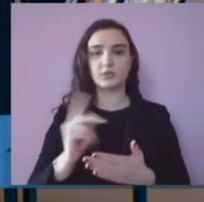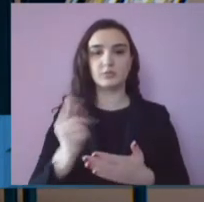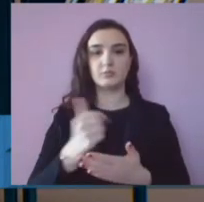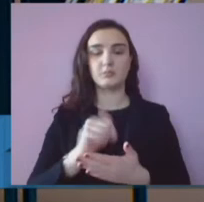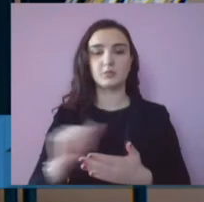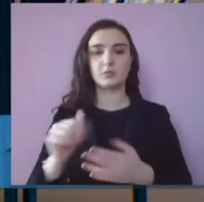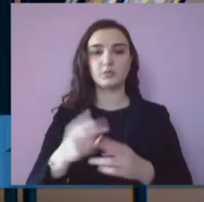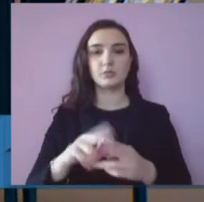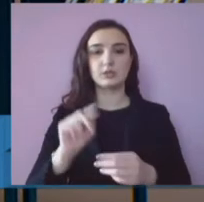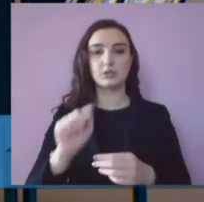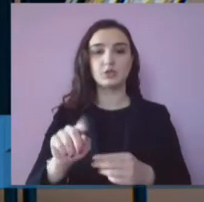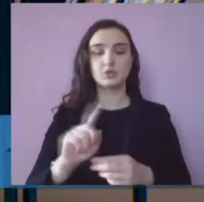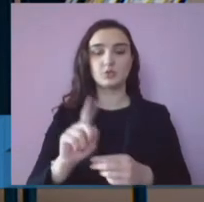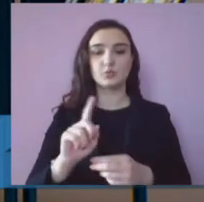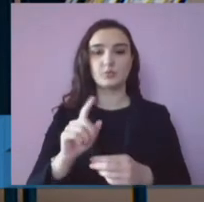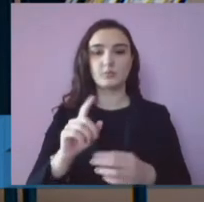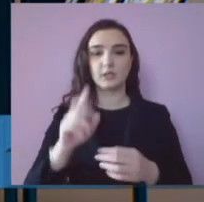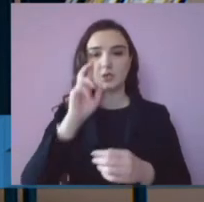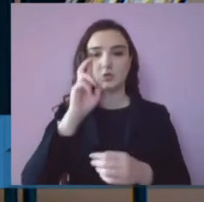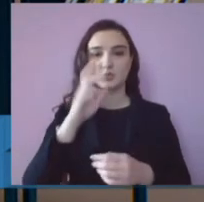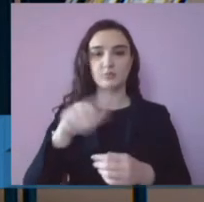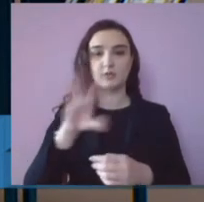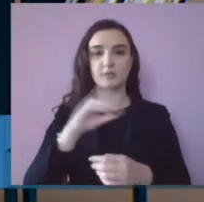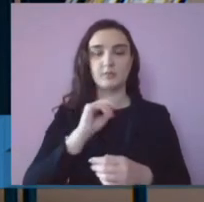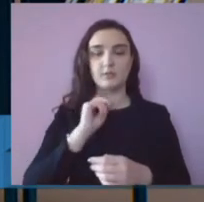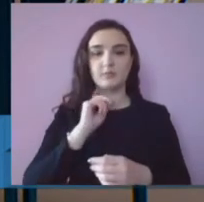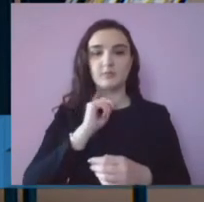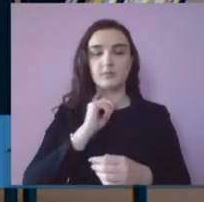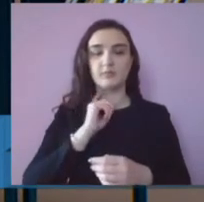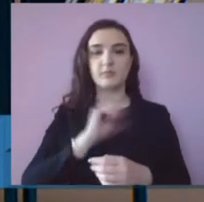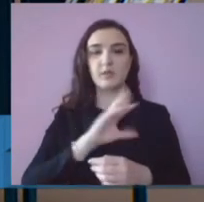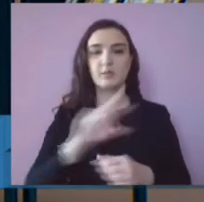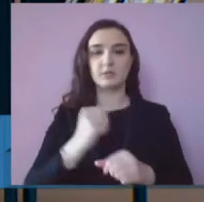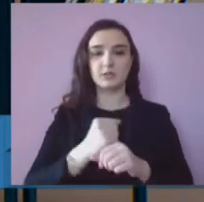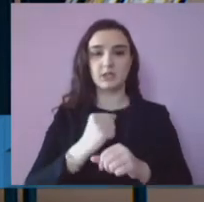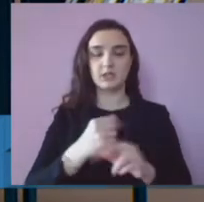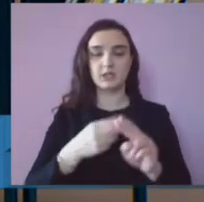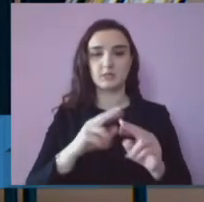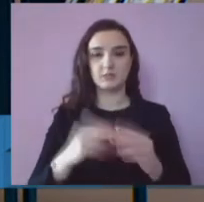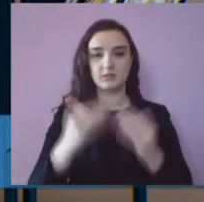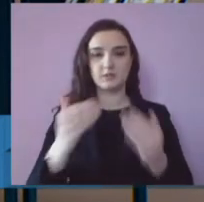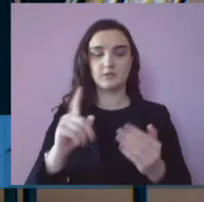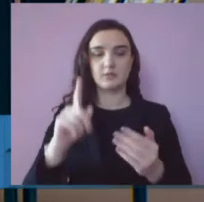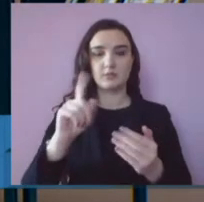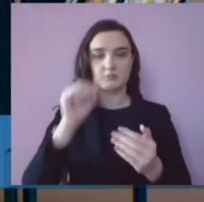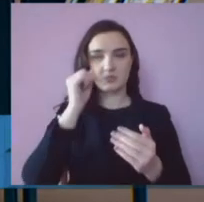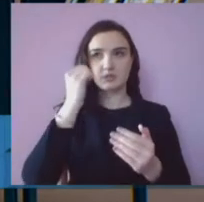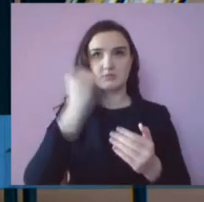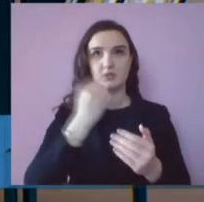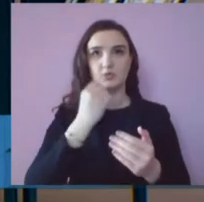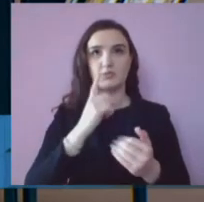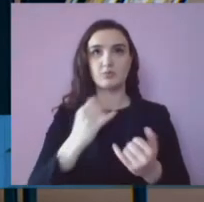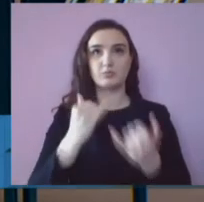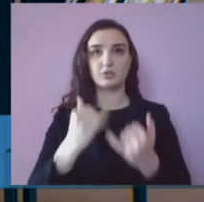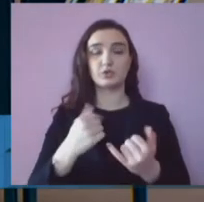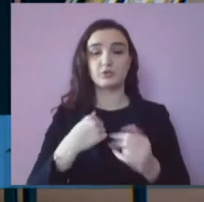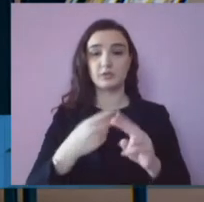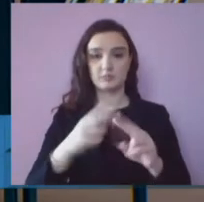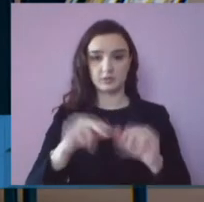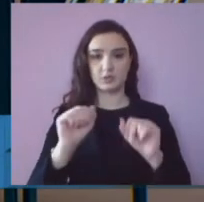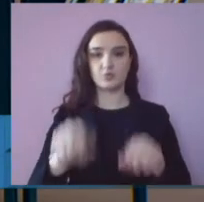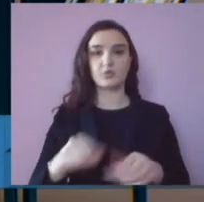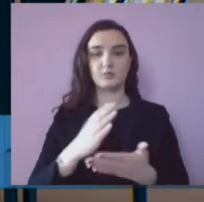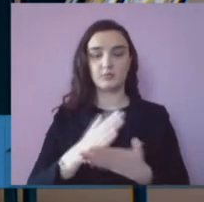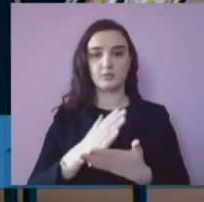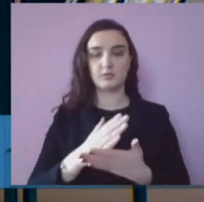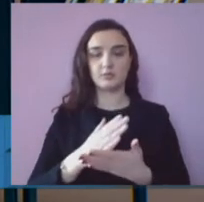რომ ხელისუფლება ყველაფერს აკეთებდეს ამისათვის და მადლობა უფალს, რომ დღეს ჩვენ ამის საშუალება გვაქვს.